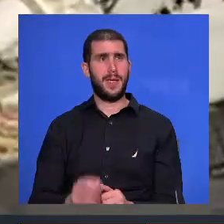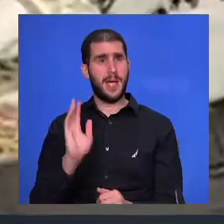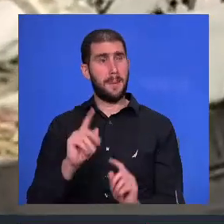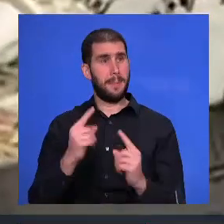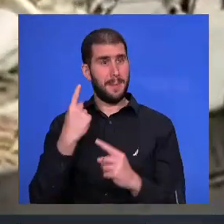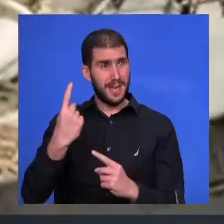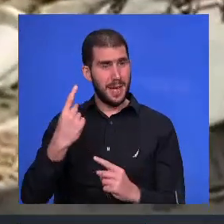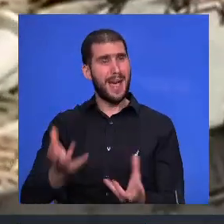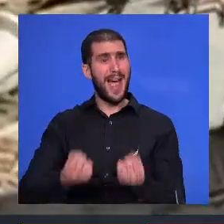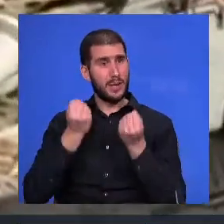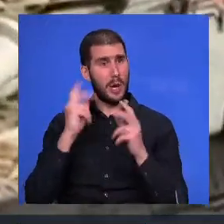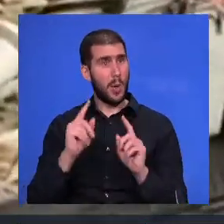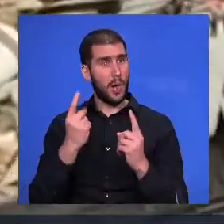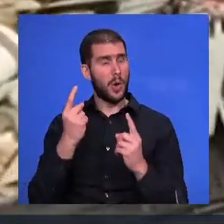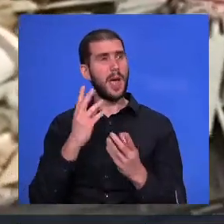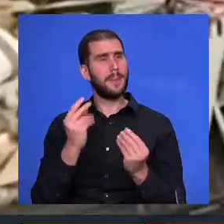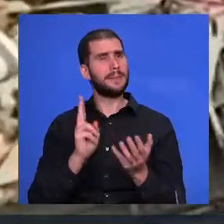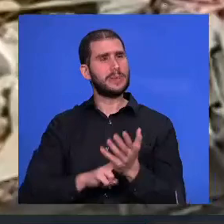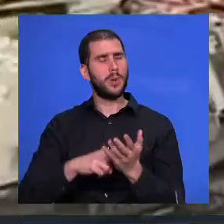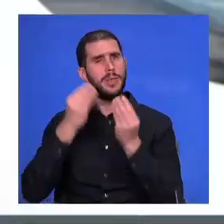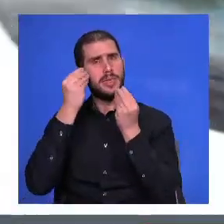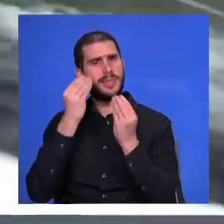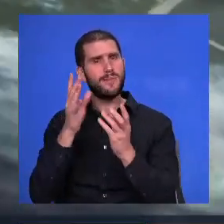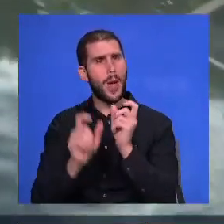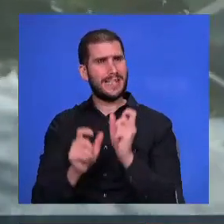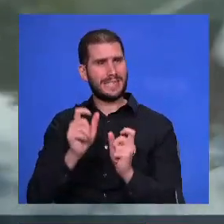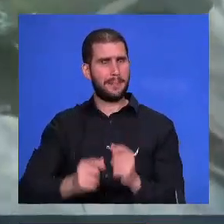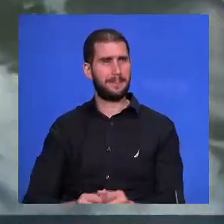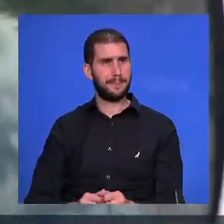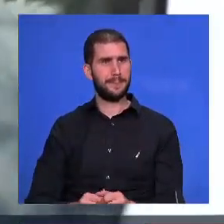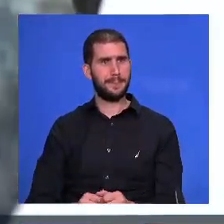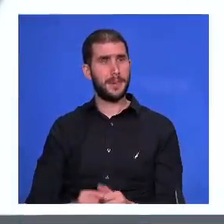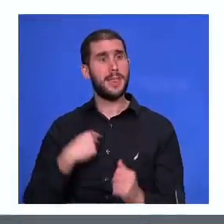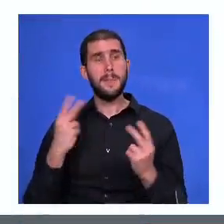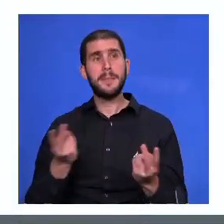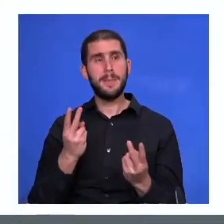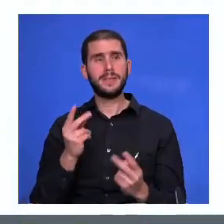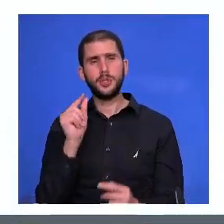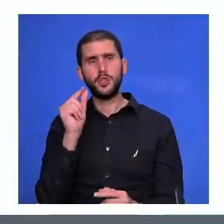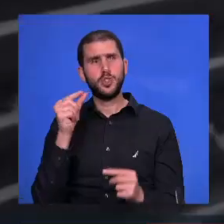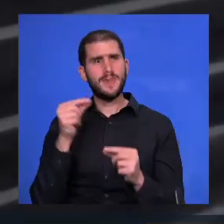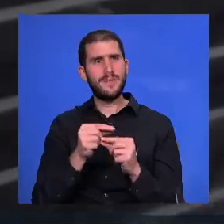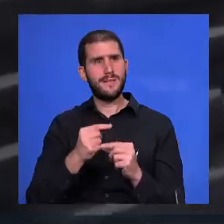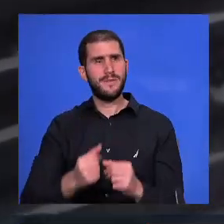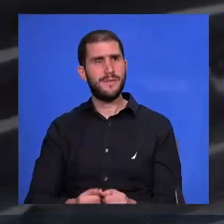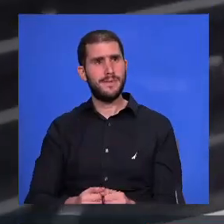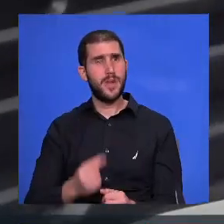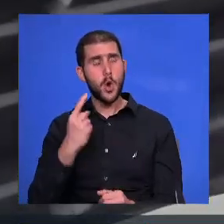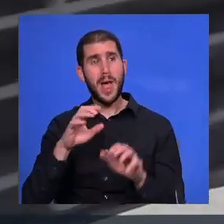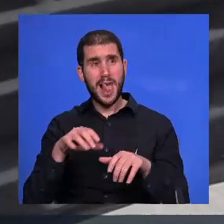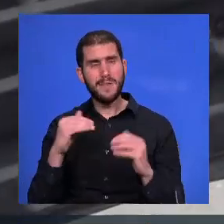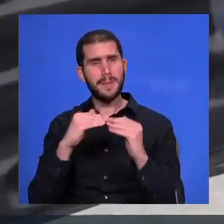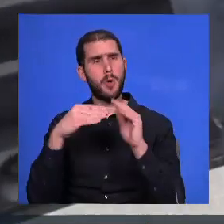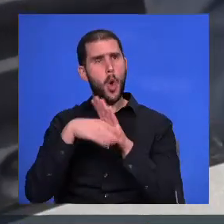האלו, החילוץ יכול היה להתבצע הרבה בזכות דיווח של אזרחים. אני מחפשת שבב. כל כלב על פי